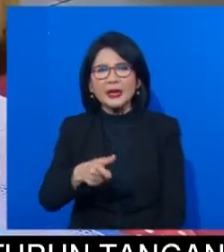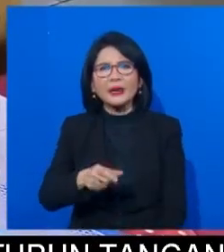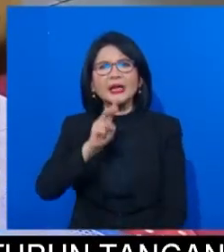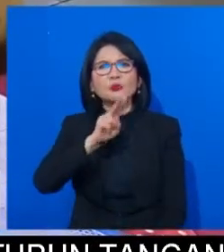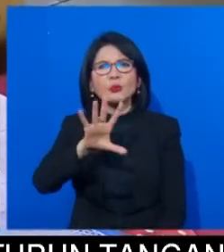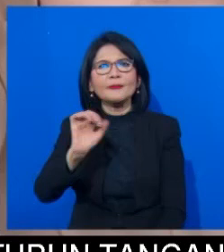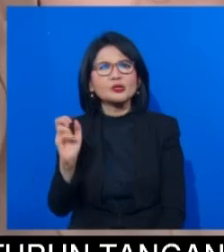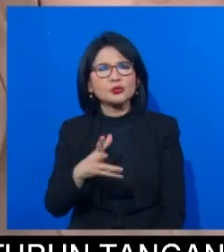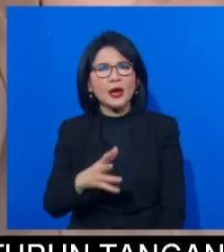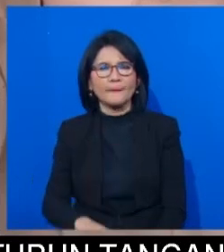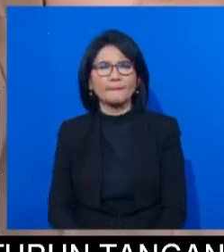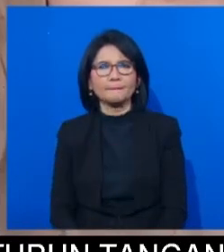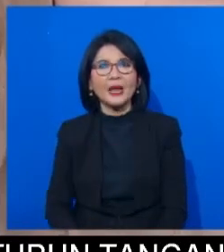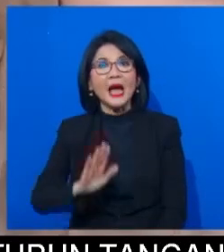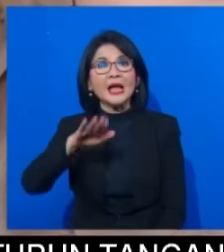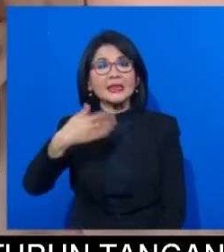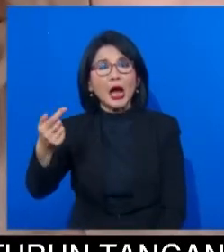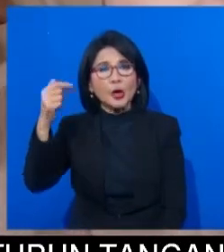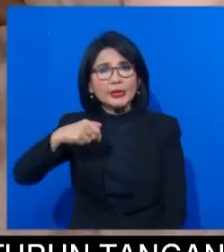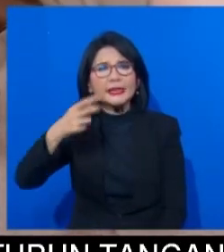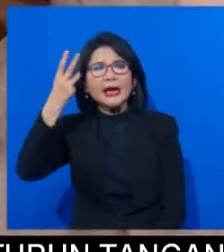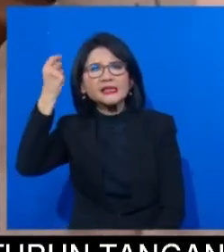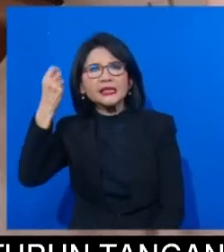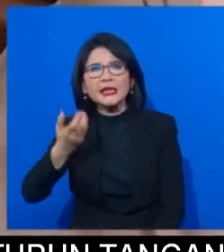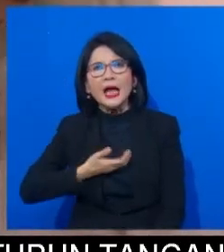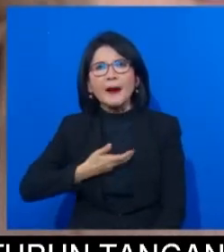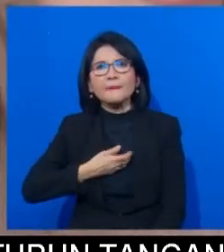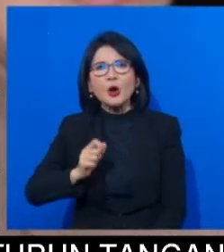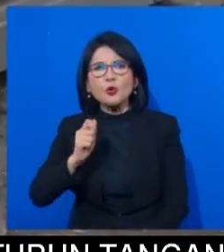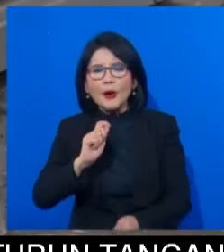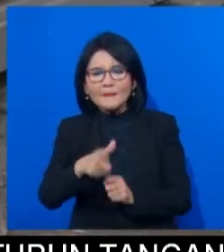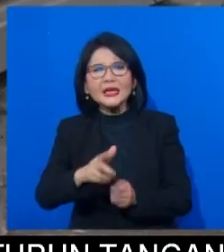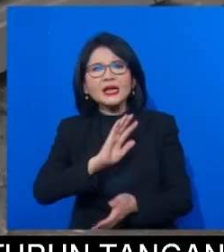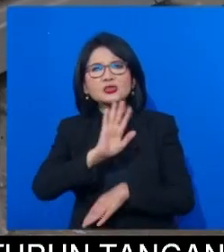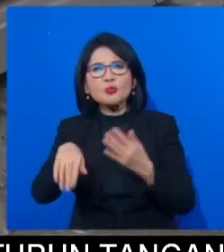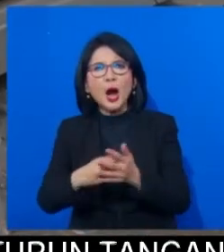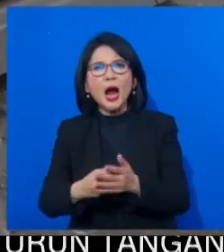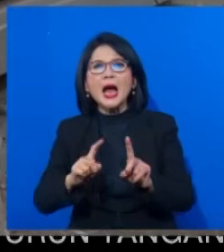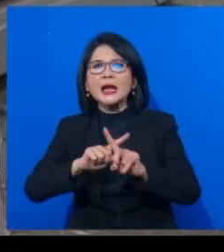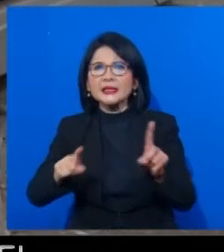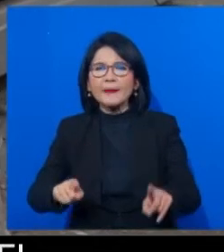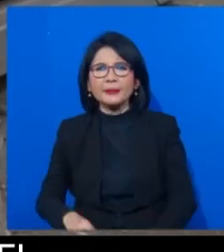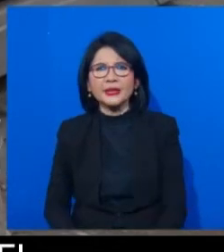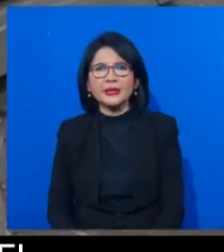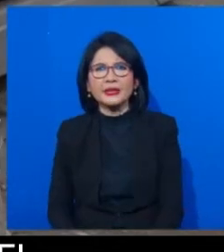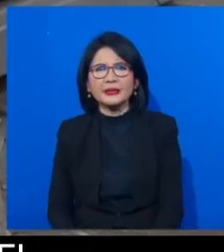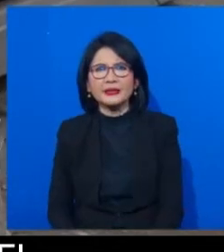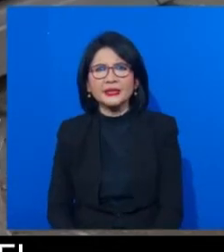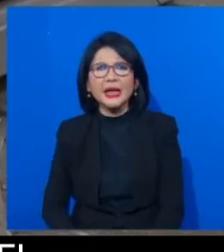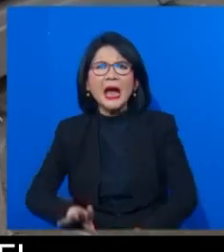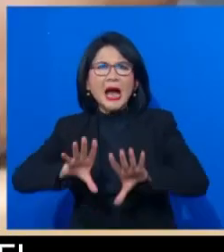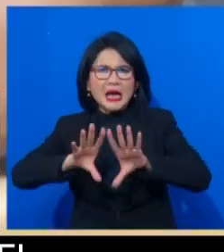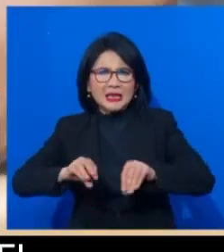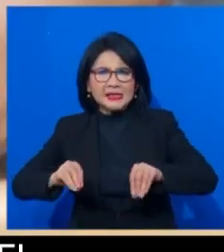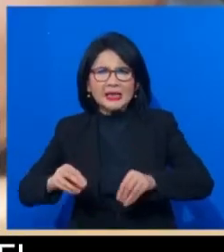juta rupiah. Tahun ini ia berencana melunasi kekurangan biaya keberangkatan. Namun penghasilan yang tidak menentu sebagai pembuat